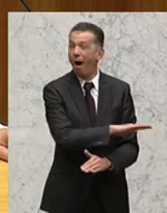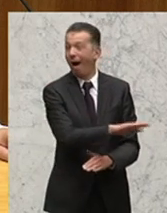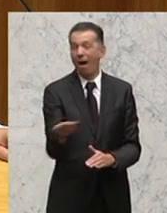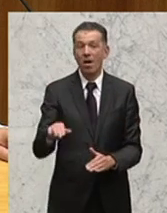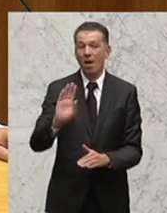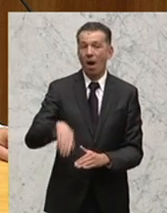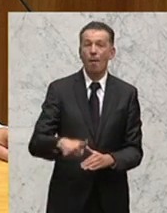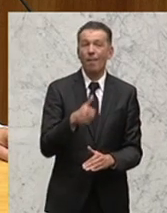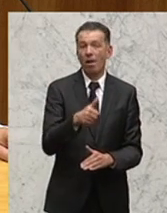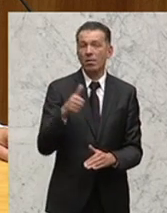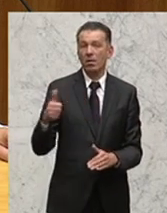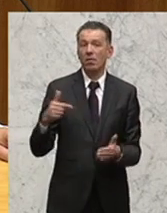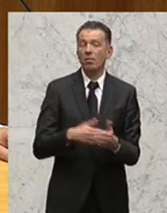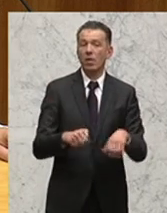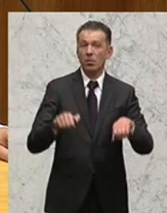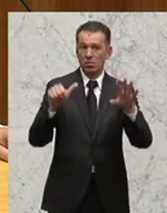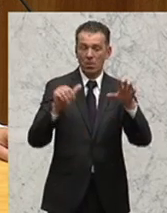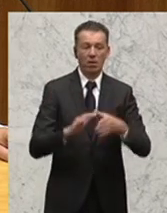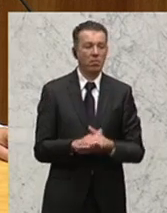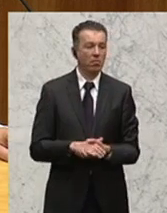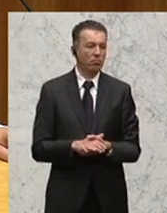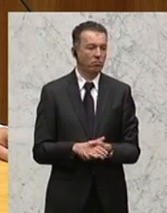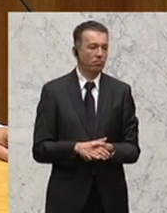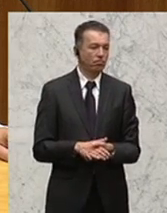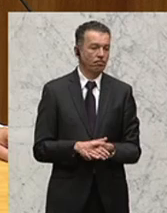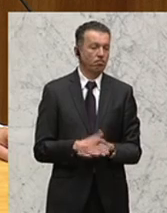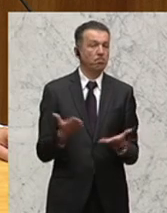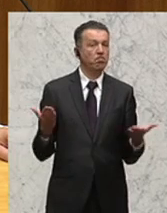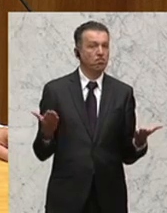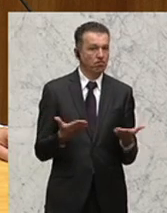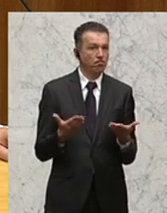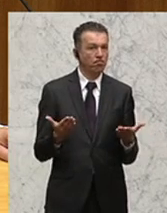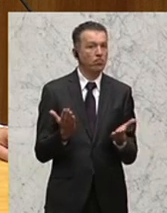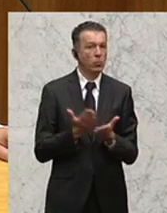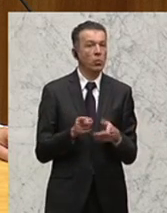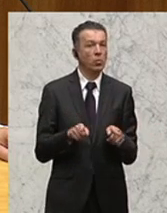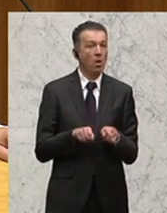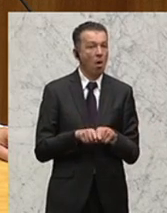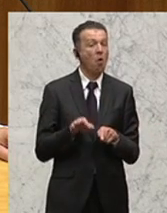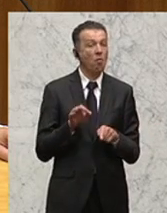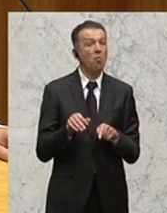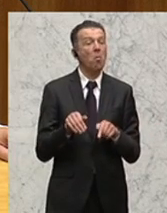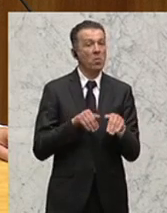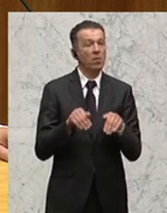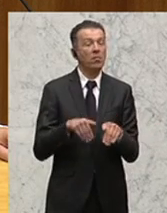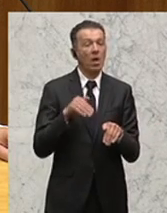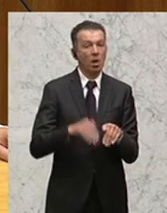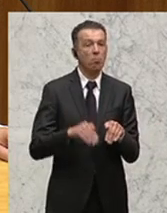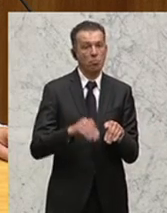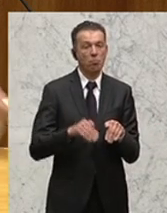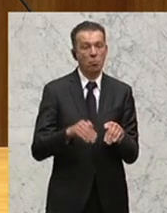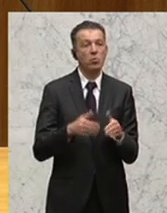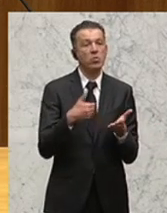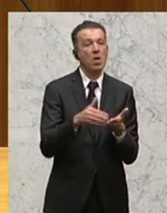ab 01.01.2016 natürlich hier eine Ausgabenobergrenze auch für die Ministerien einzuziehen. Und